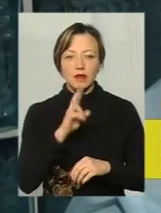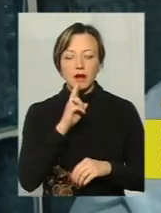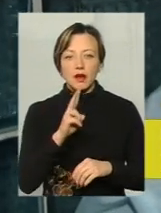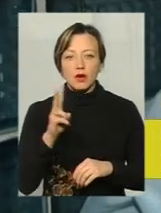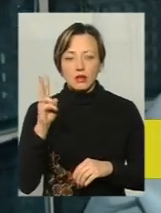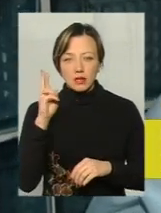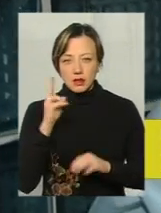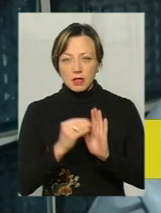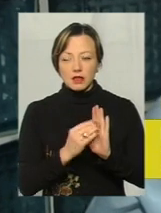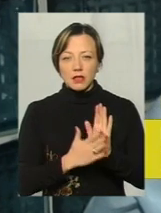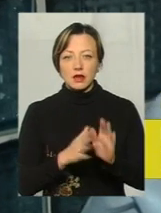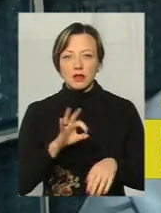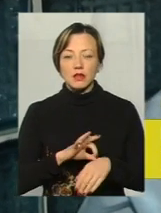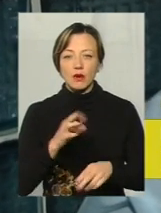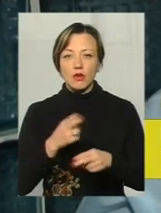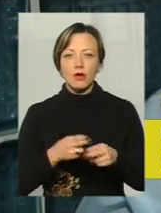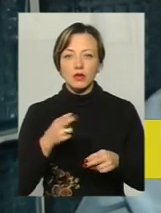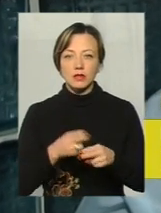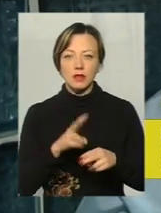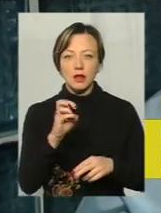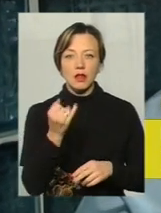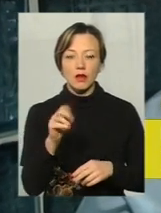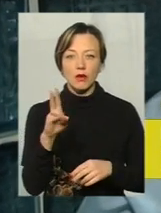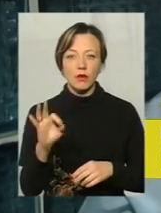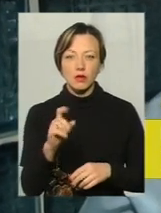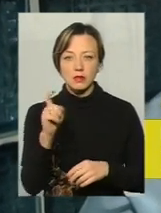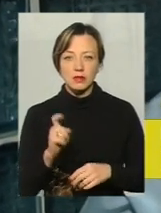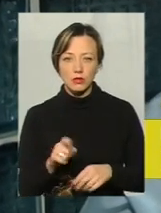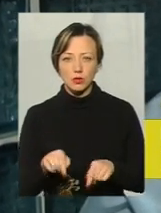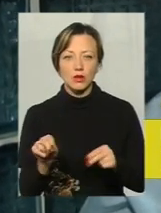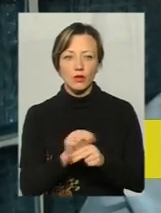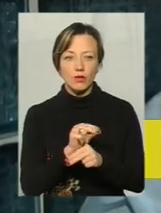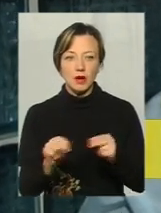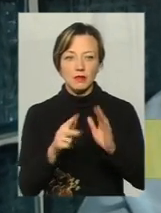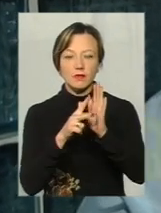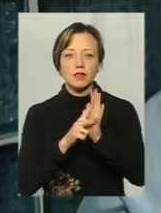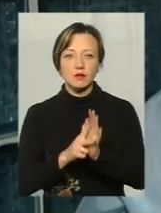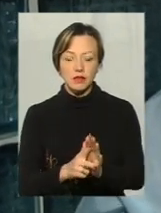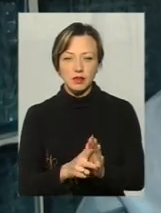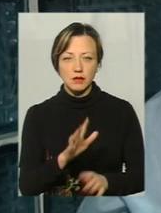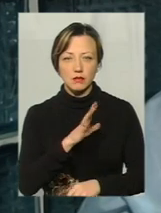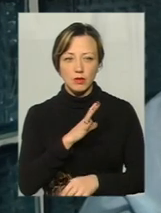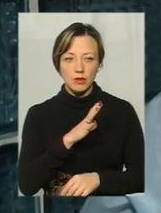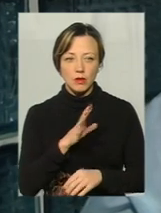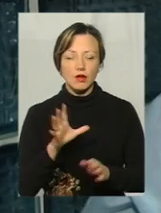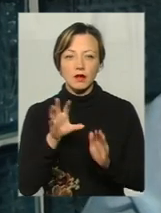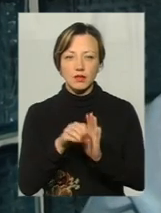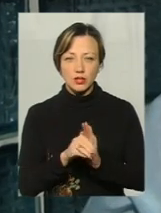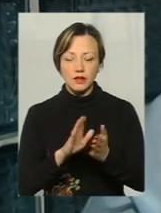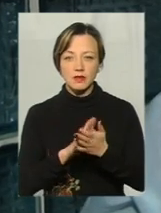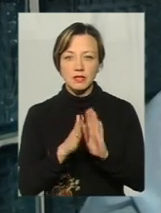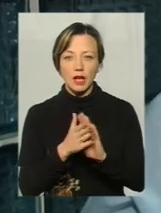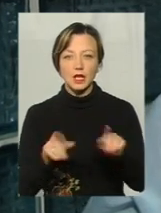назад нам поставили діагноз гострий лімфобластний лікоз. Ми проходили тут лікування 8 місяців, війшли в стан